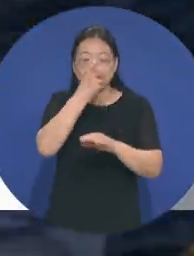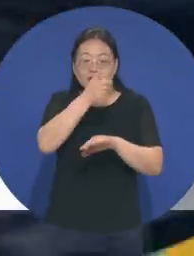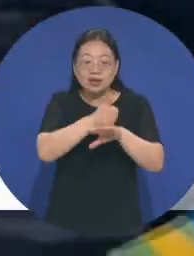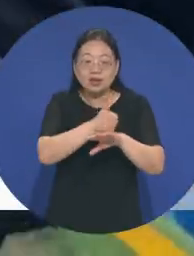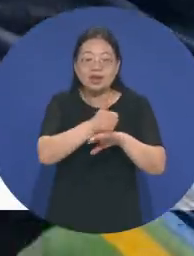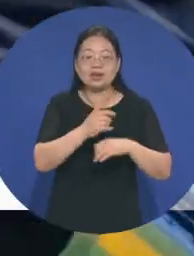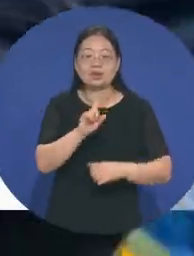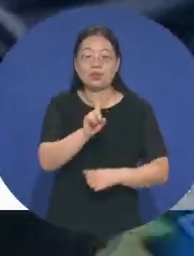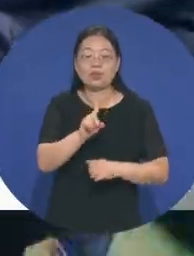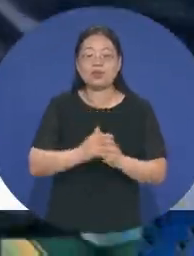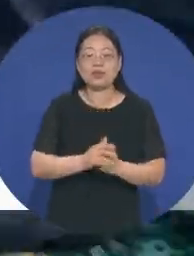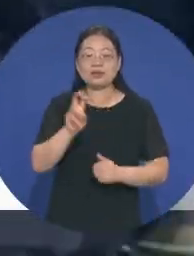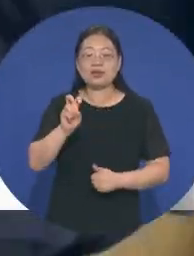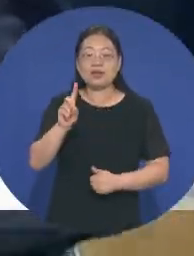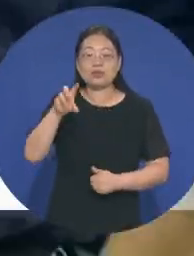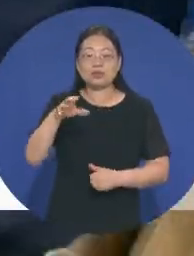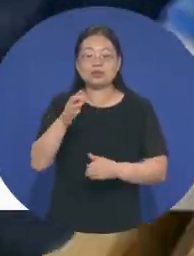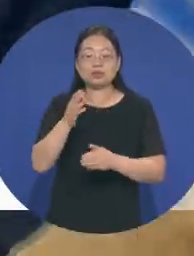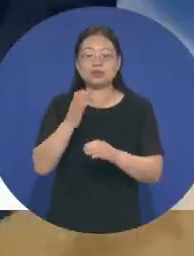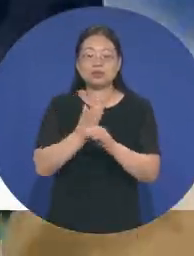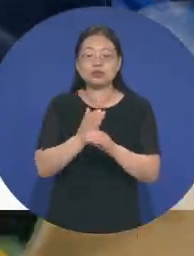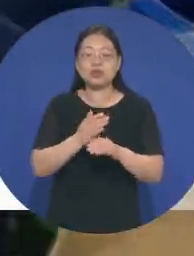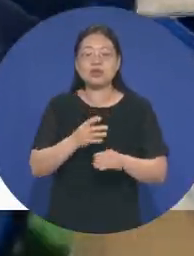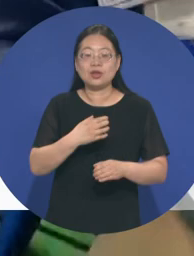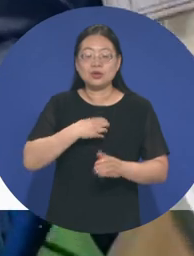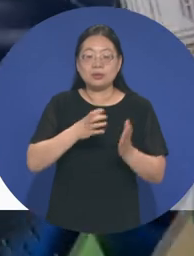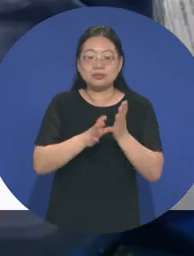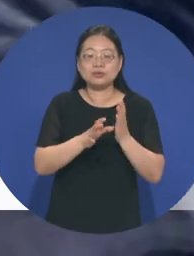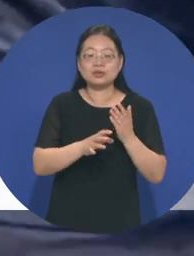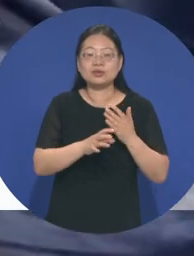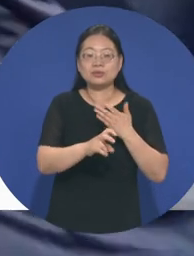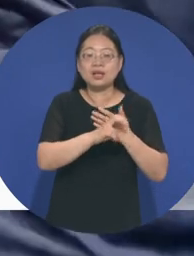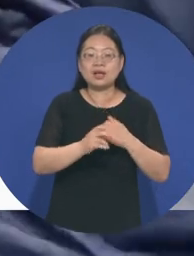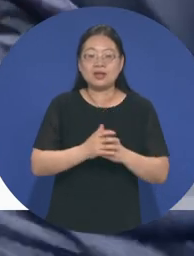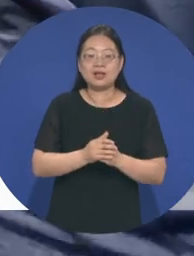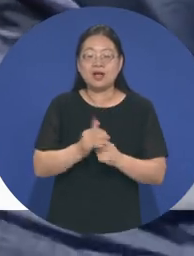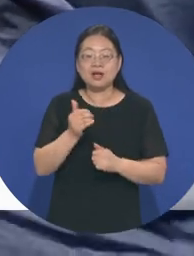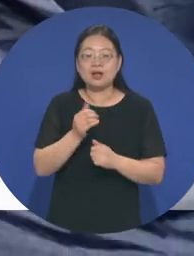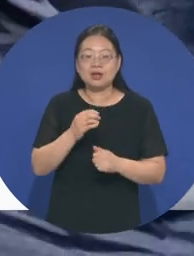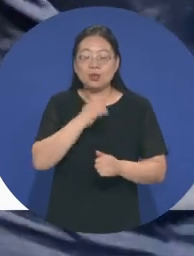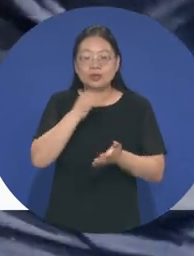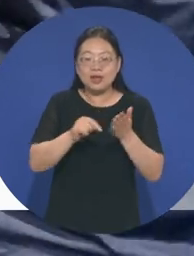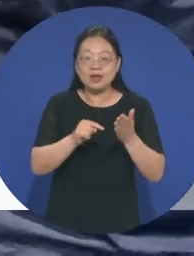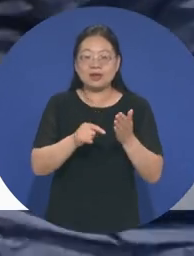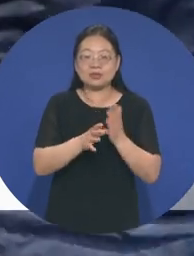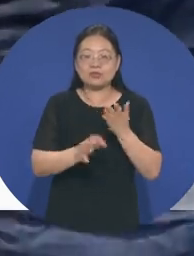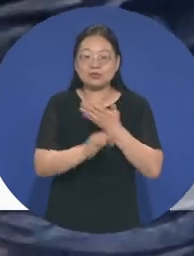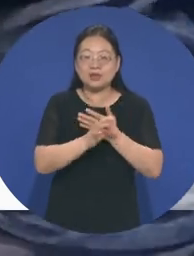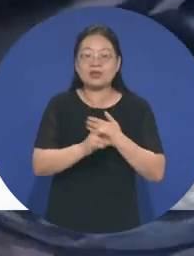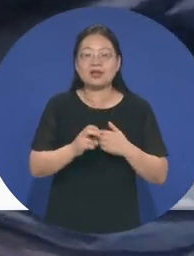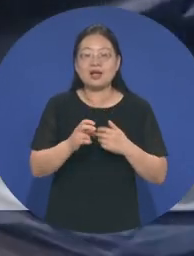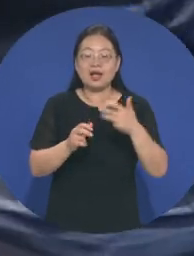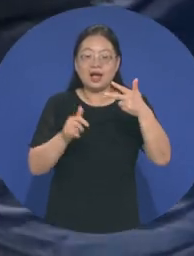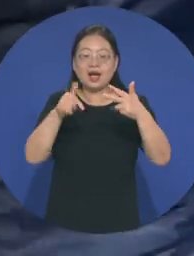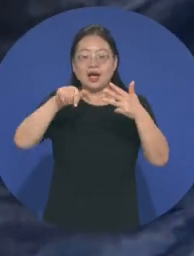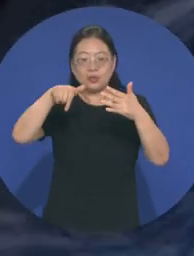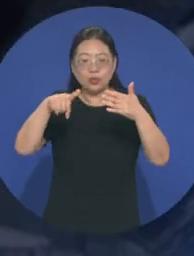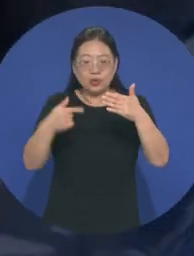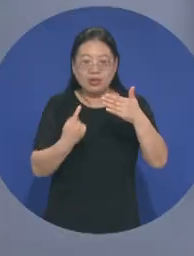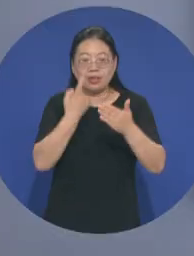결과에 따르면 31곳 중 위험물 취급 위반과 유해화학물질 취급 위반 등 9건의 위반 사항이